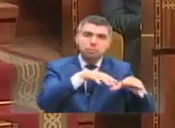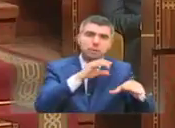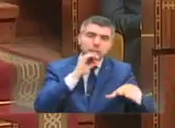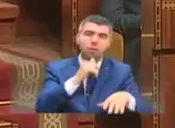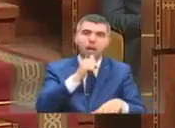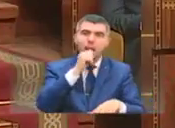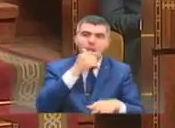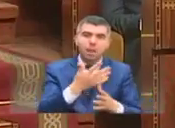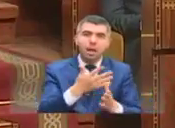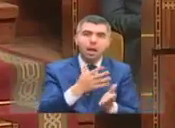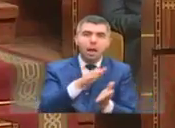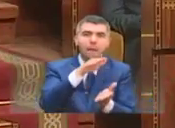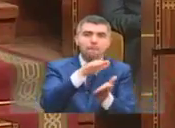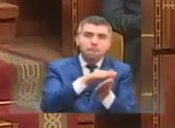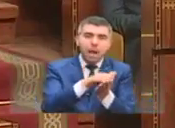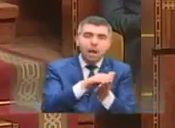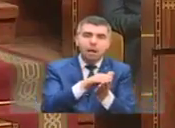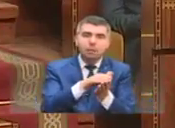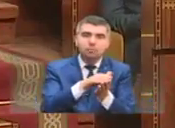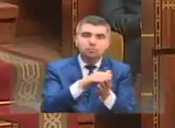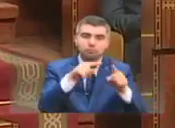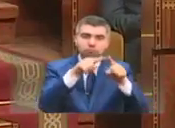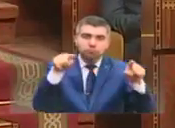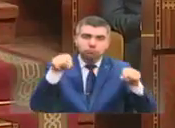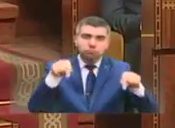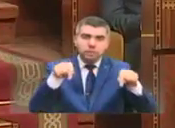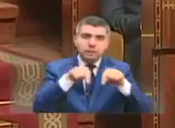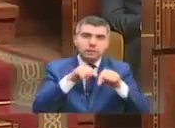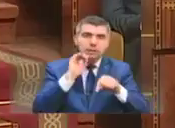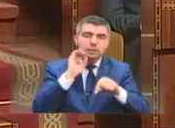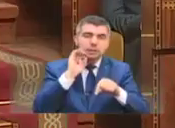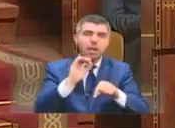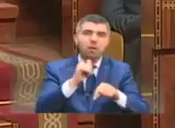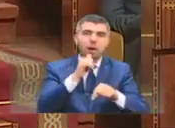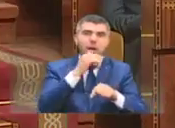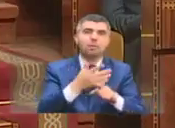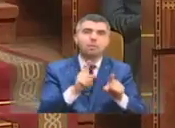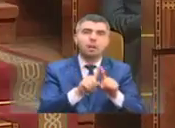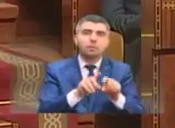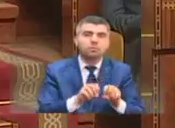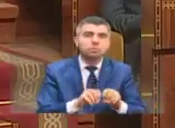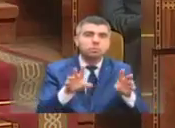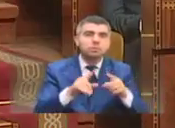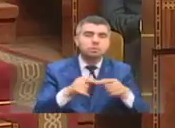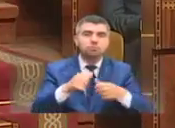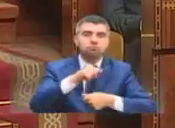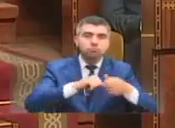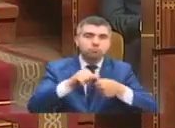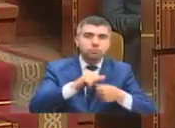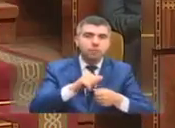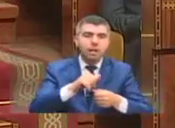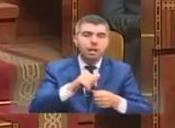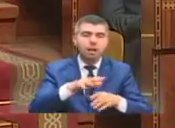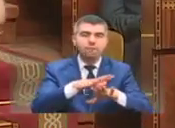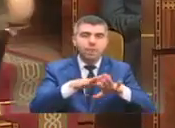وإغناء الفرشات المياه بهذه الاستغلال إنتاج الماء الصالح للشرب وتزويد الأراضي